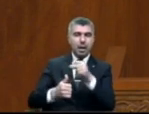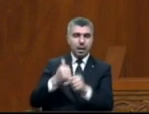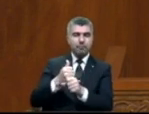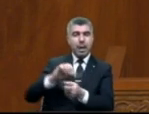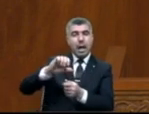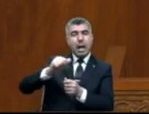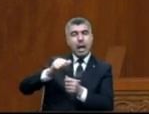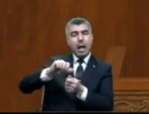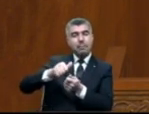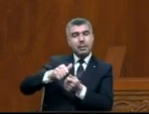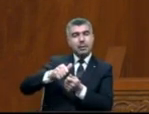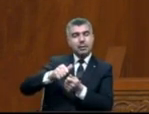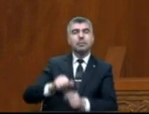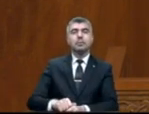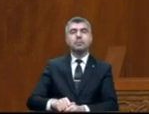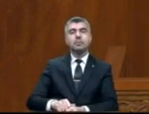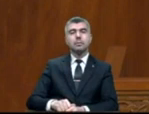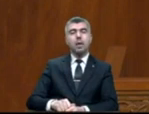الحوامض